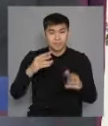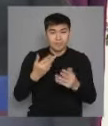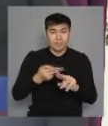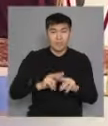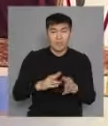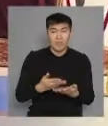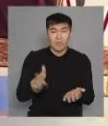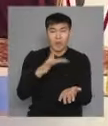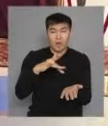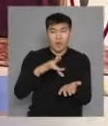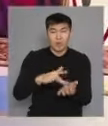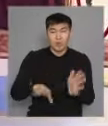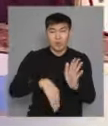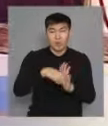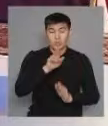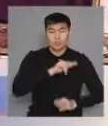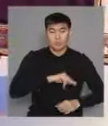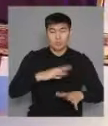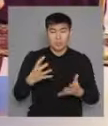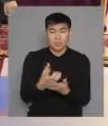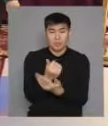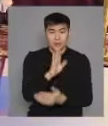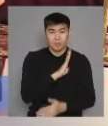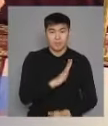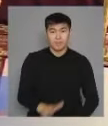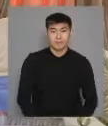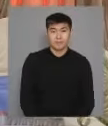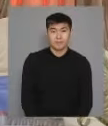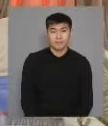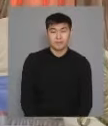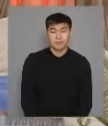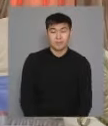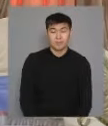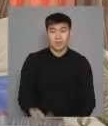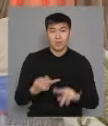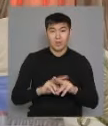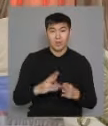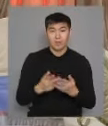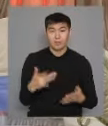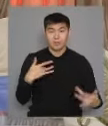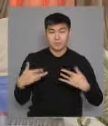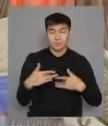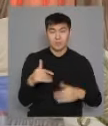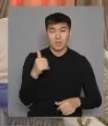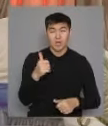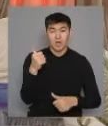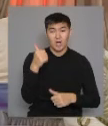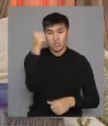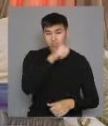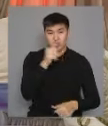жастар ресурстық орталығы үздік жұмыс беруші номинациясын иеленді. Шараның жалпы мақсаты жыл